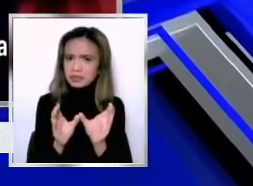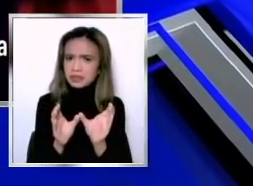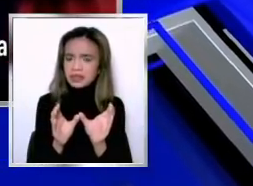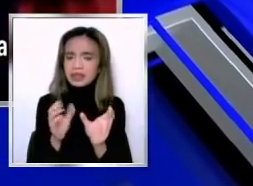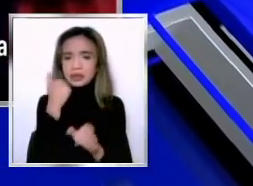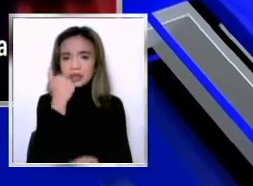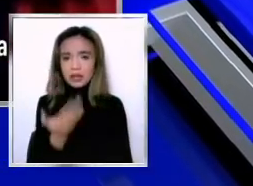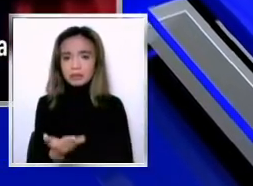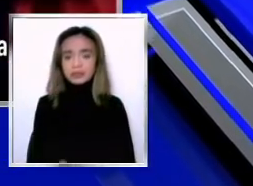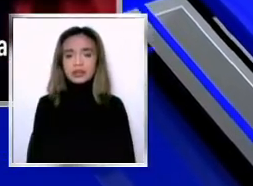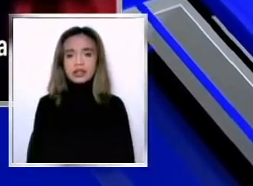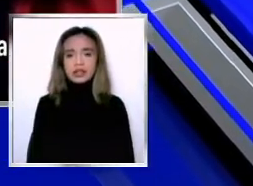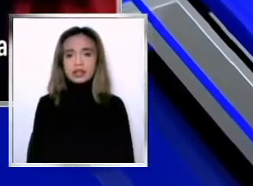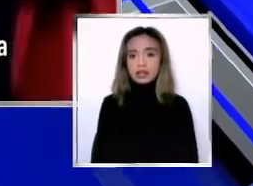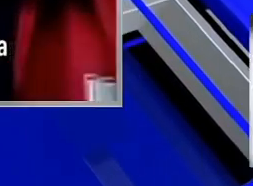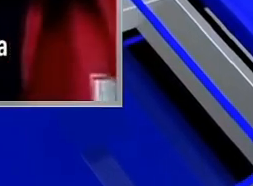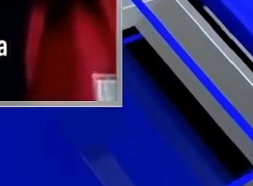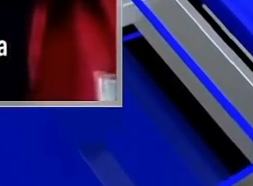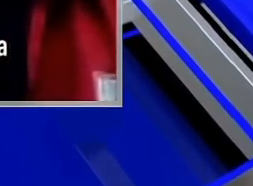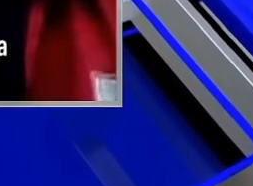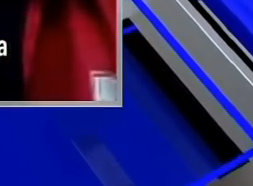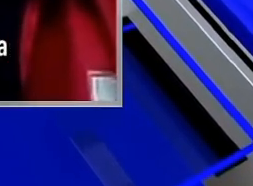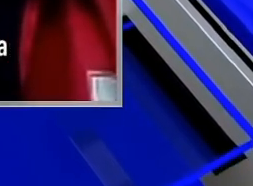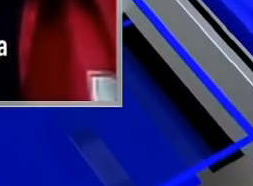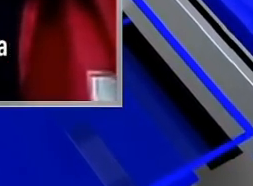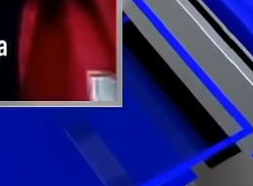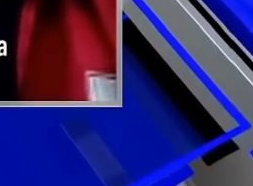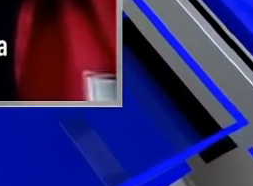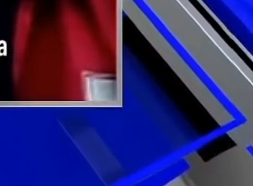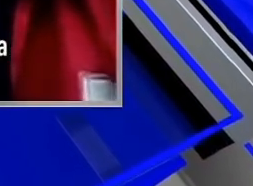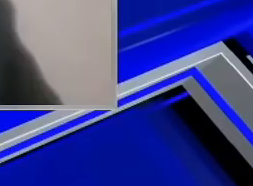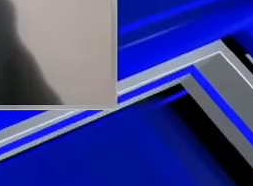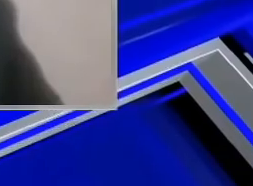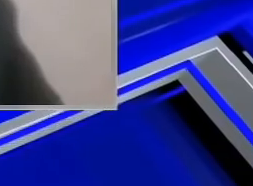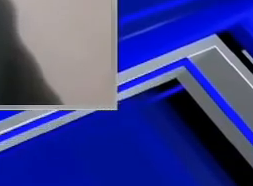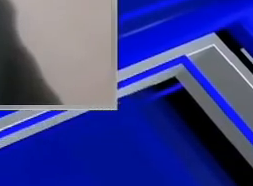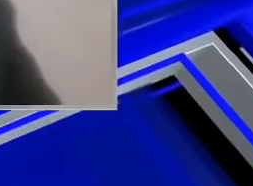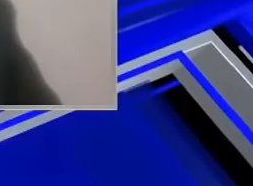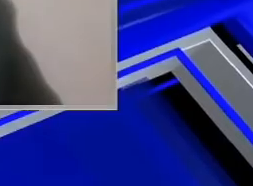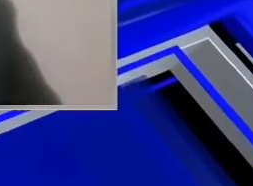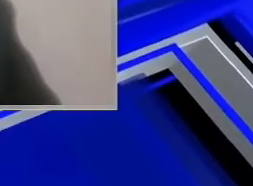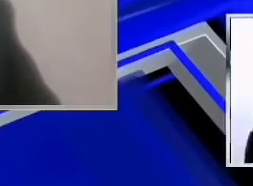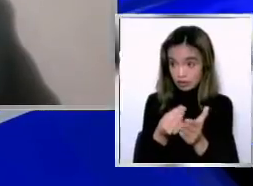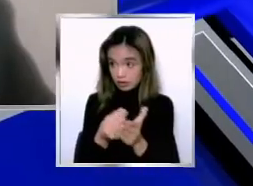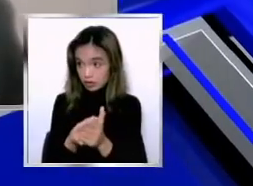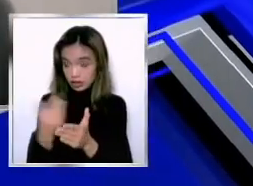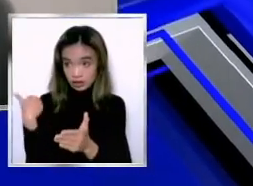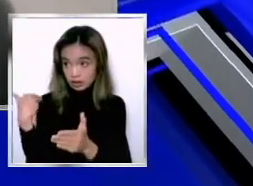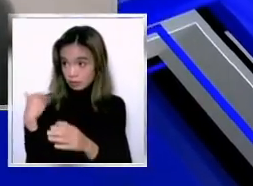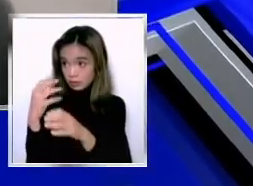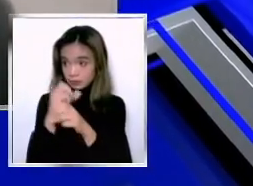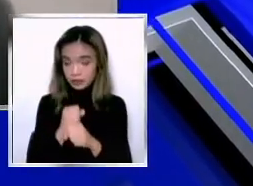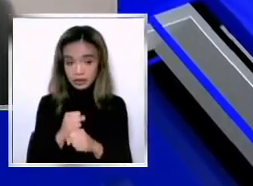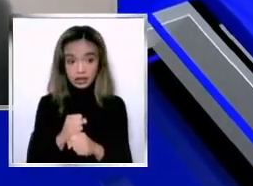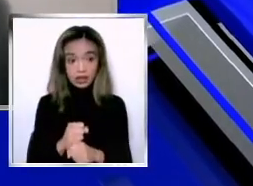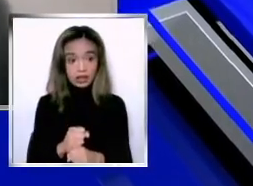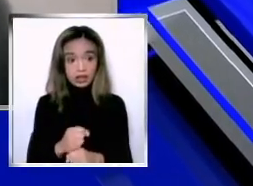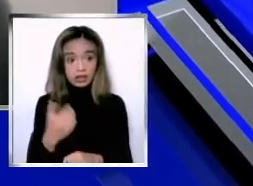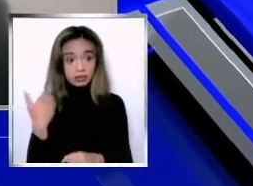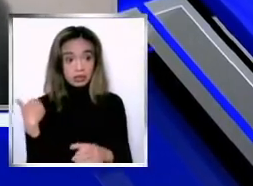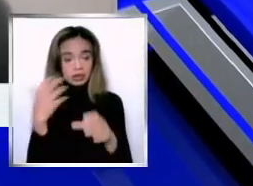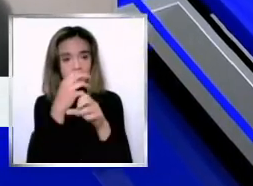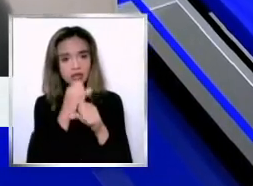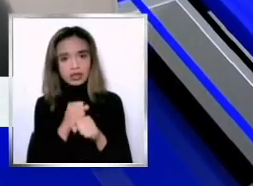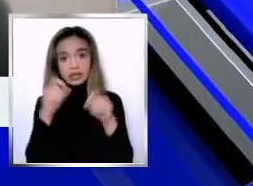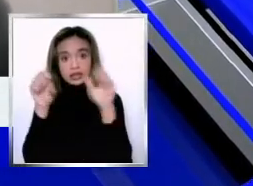kanya yung kabuuang halaga ng mga hindi niya nakuha? Yung hindi nakuha for the fiscal year po, kagaya po ni